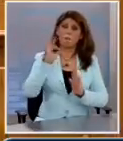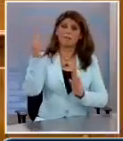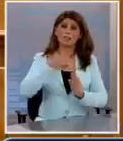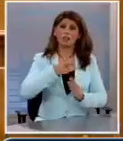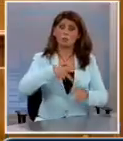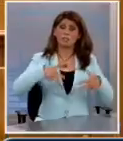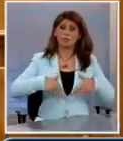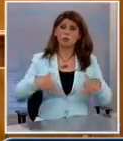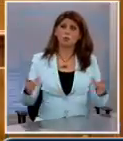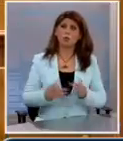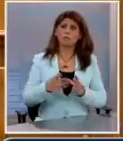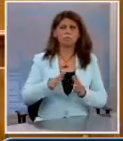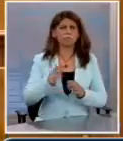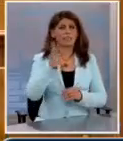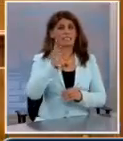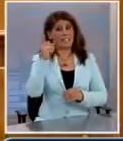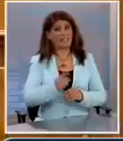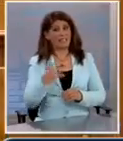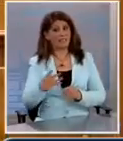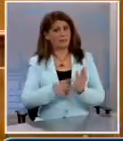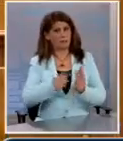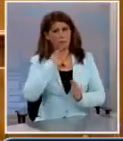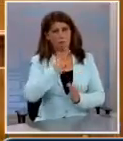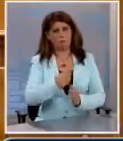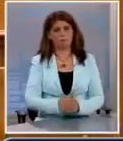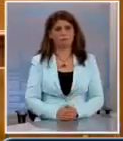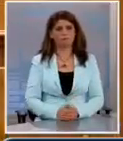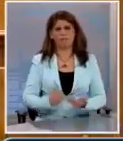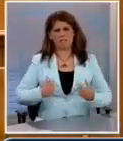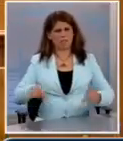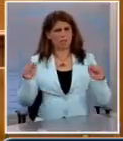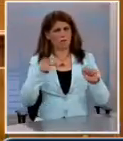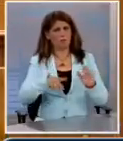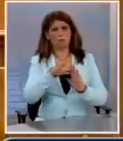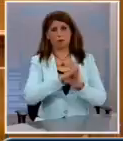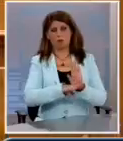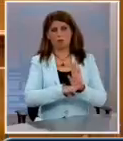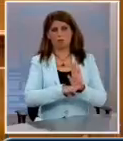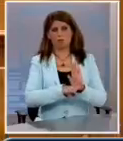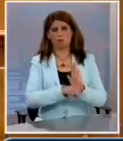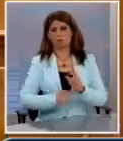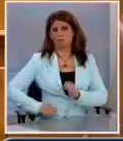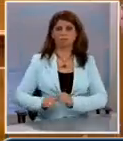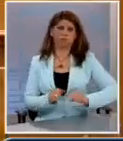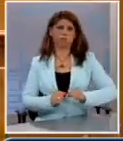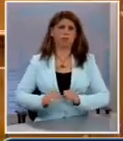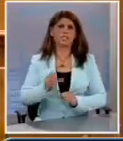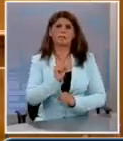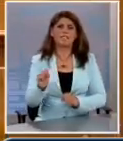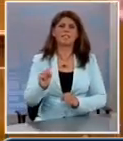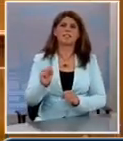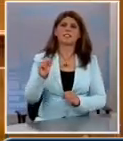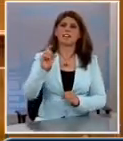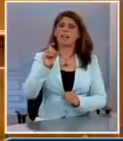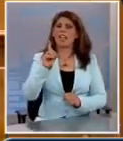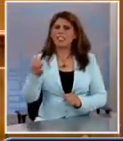τουλάχιστον, μάλλον τα 3/4 θα έπρεπε να λέω, εναντιώνεται στο ίδιο το πρόγραμμα. Διαγωνίζεται ο κύριος Πίρτζης, ο κύριος Ρίτσας, ο κύριος